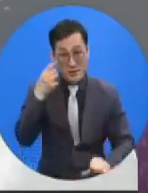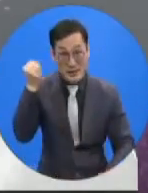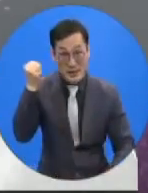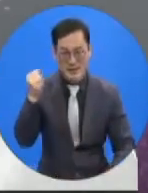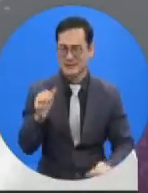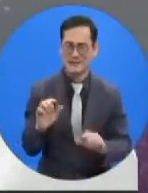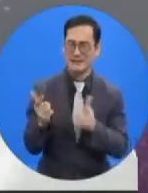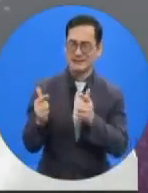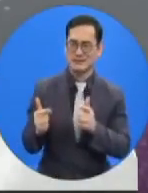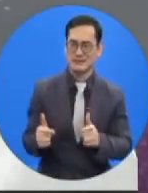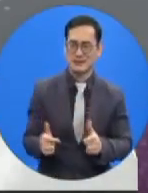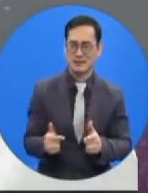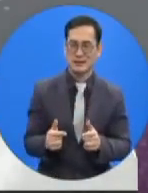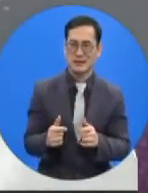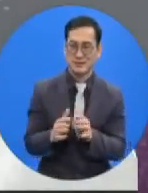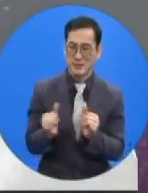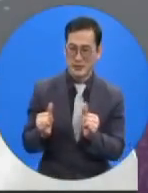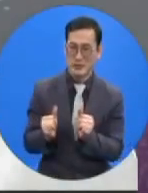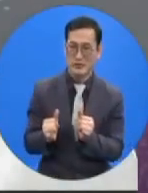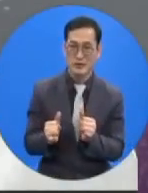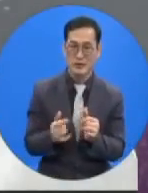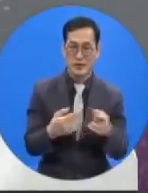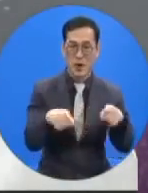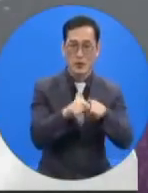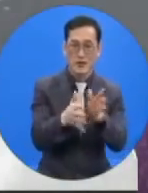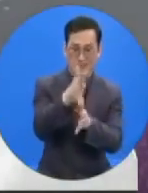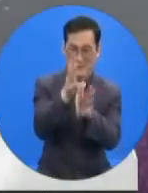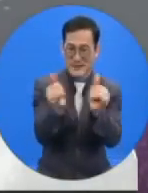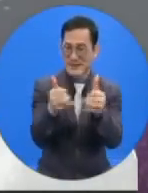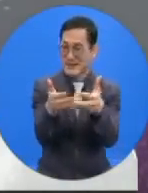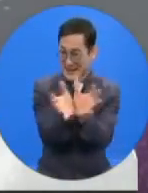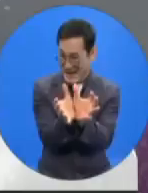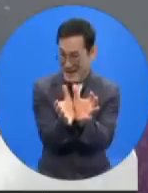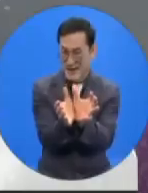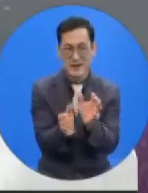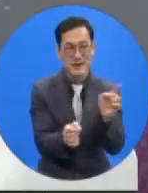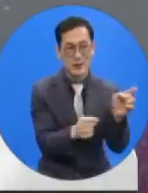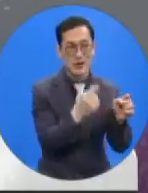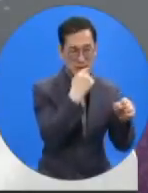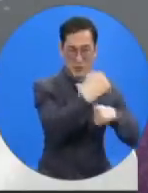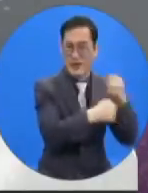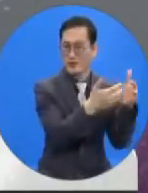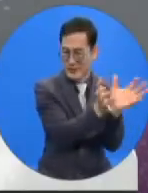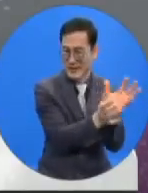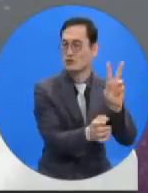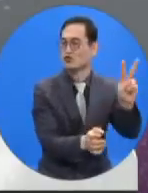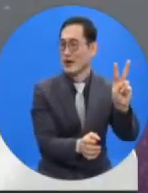더불어다. 그러니까 더불어민주당, 더불어시민당이다라고 말씀을 드렸거든요. 그러니까